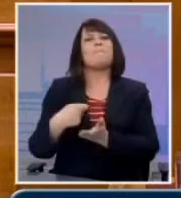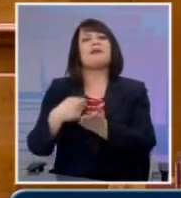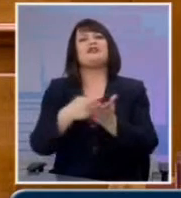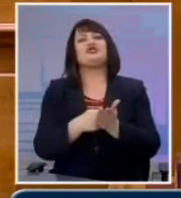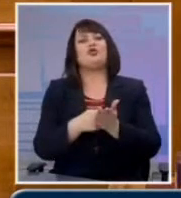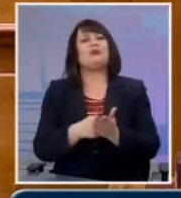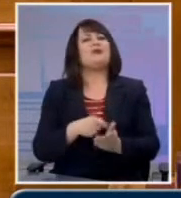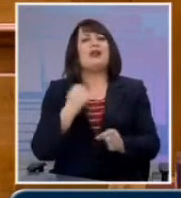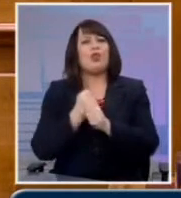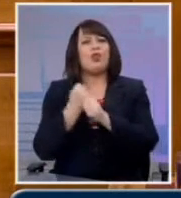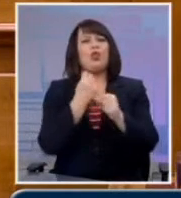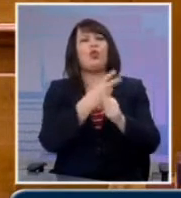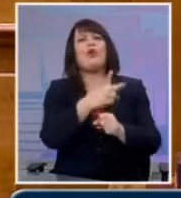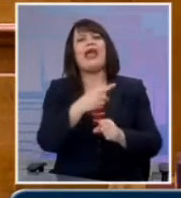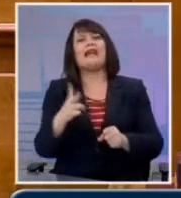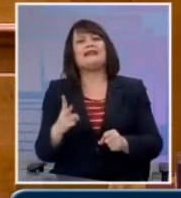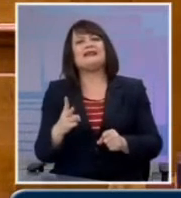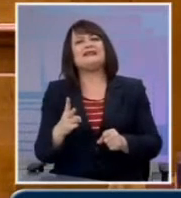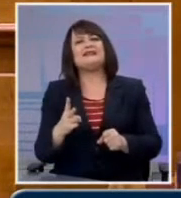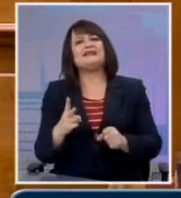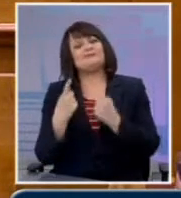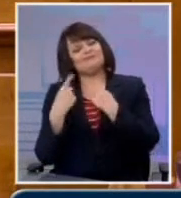εργασία άλλων εργαζομένων.